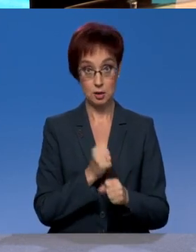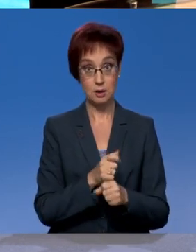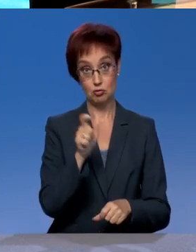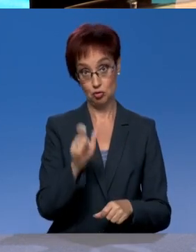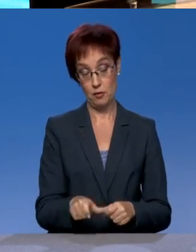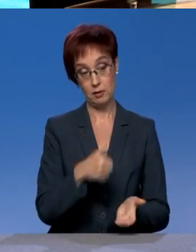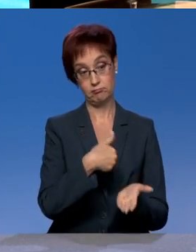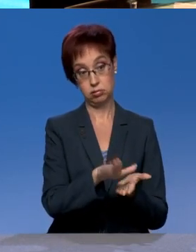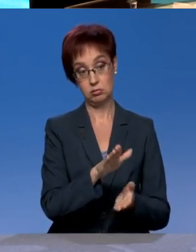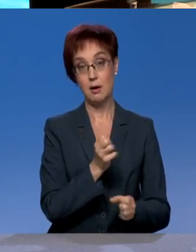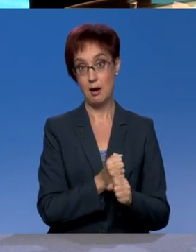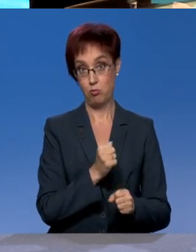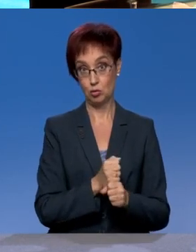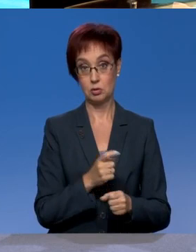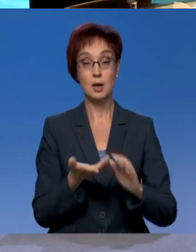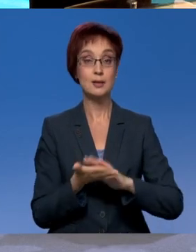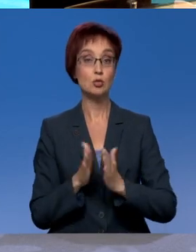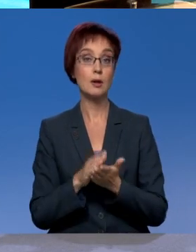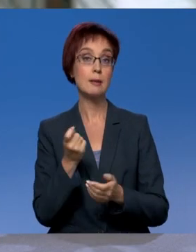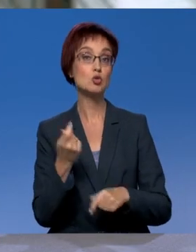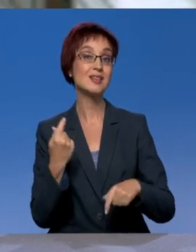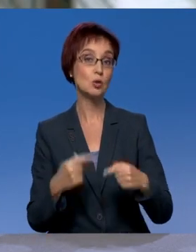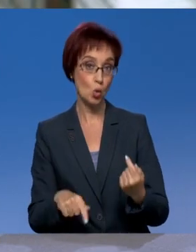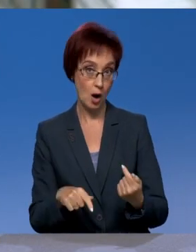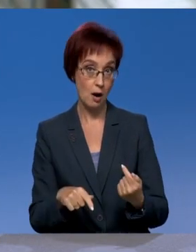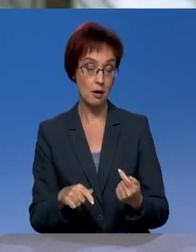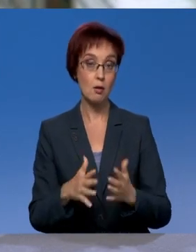ситуация немножко другая. Дело в том, что уже более-менее